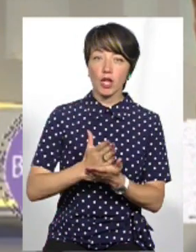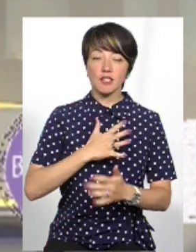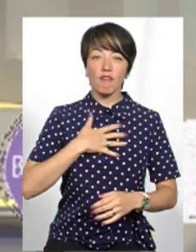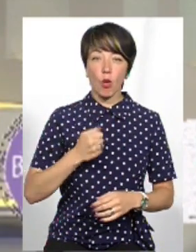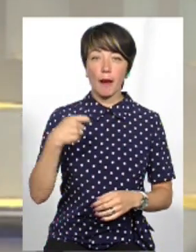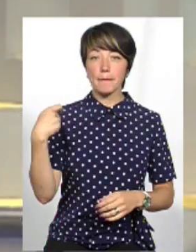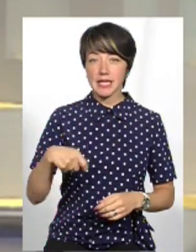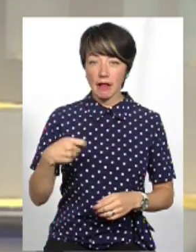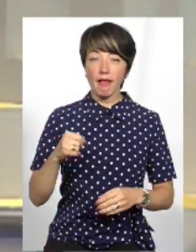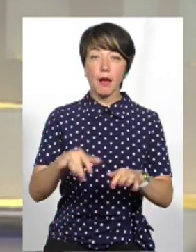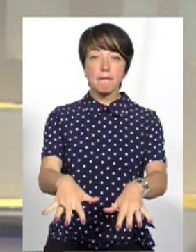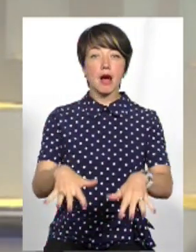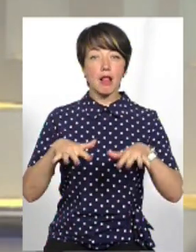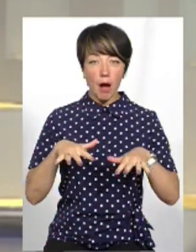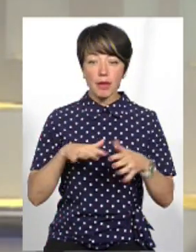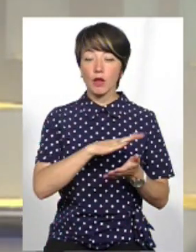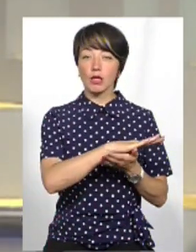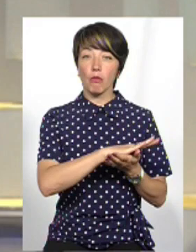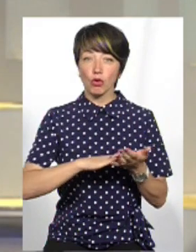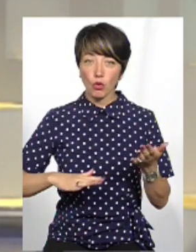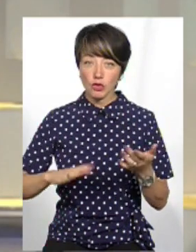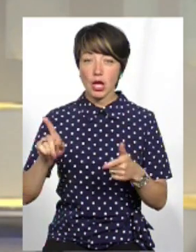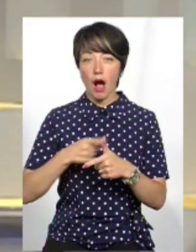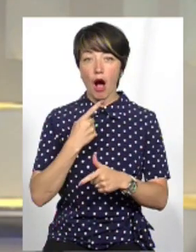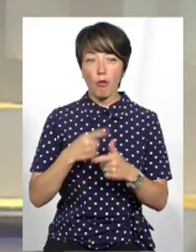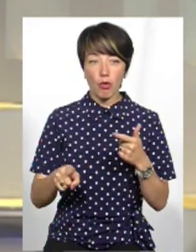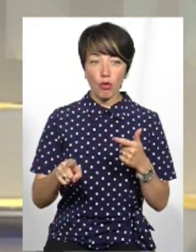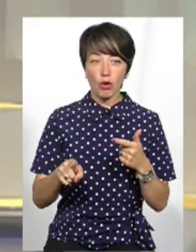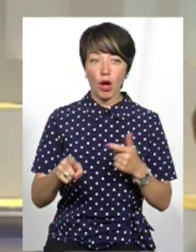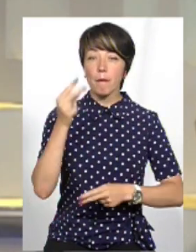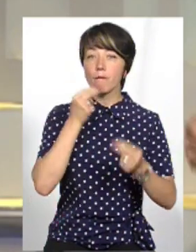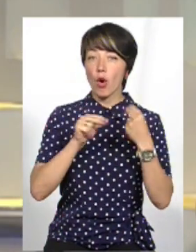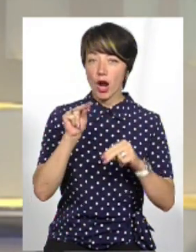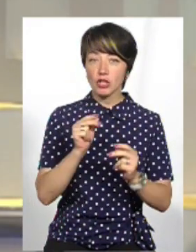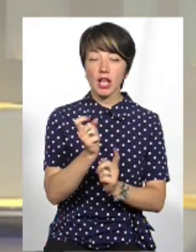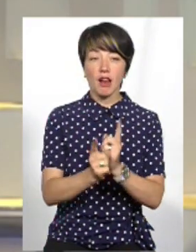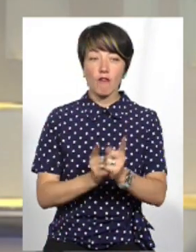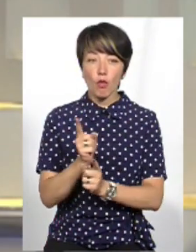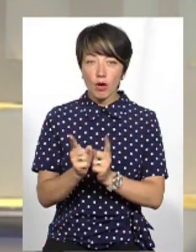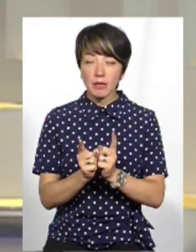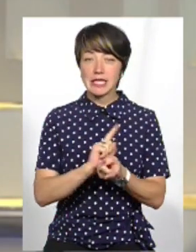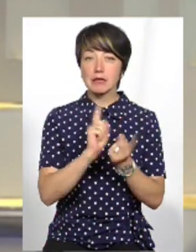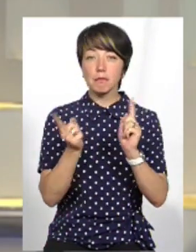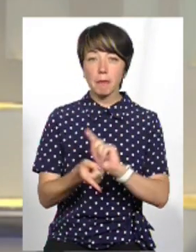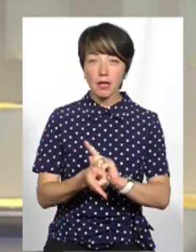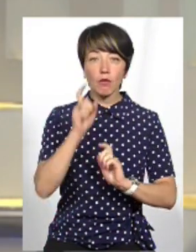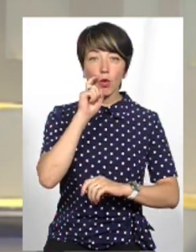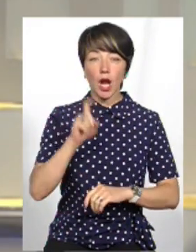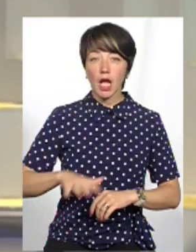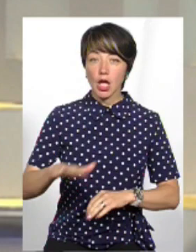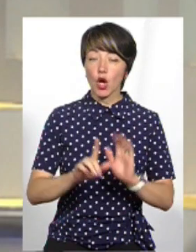від президента, від парламенту на продовження або навіть покращення тих реформ і тих змін, які в країні